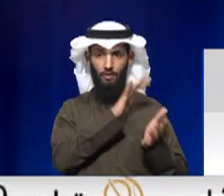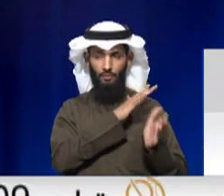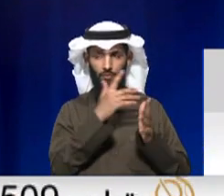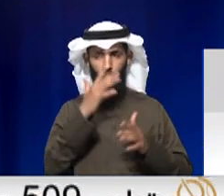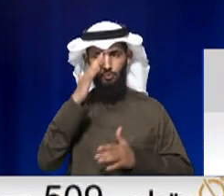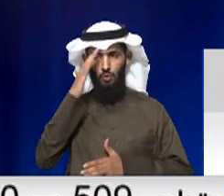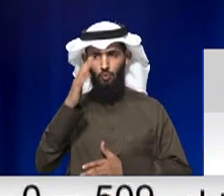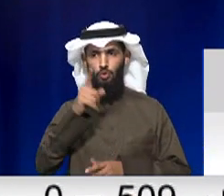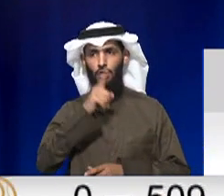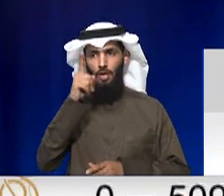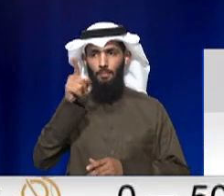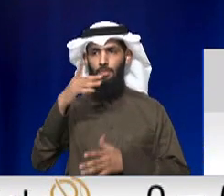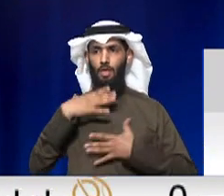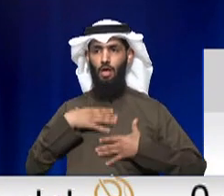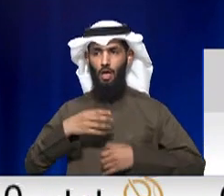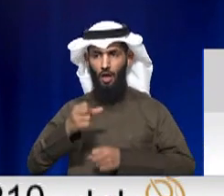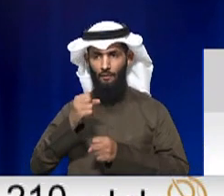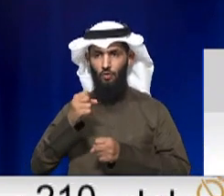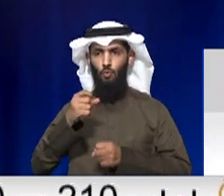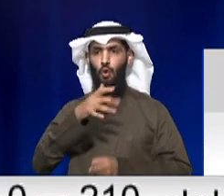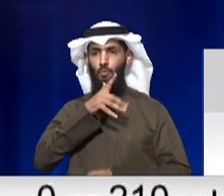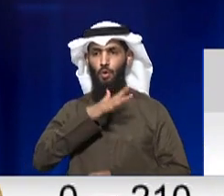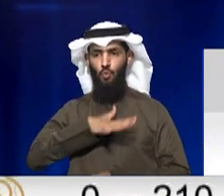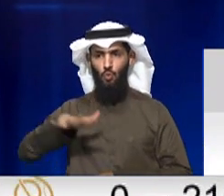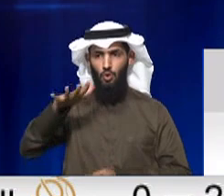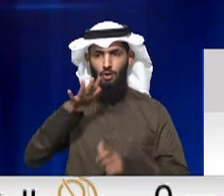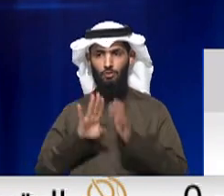سلطنه عمان الشقيق كل رفعه